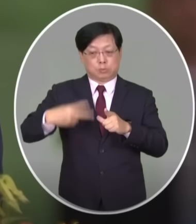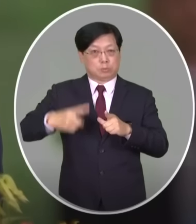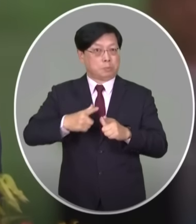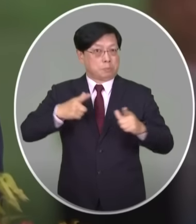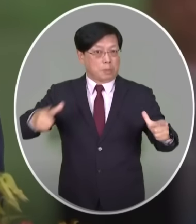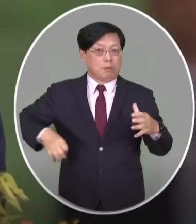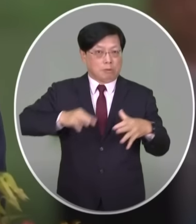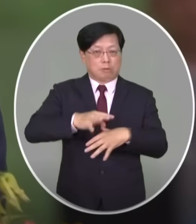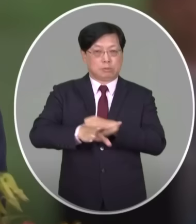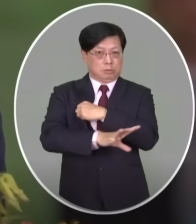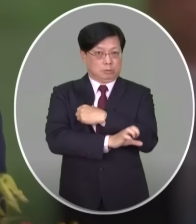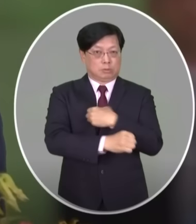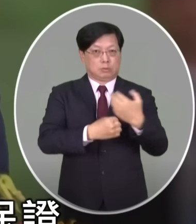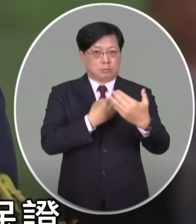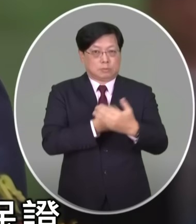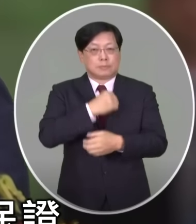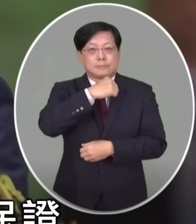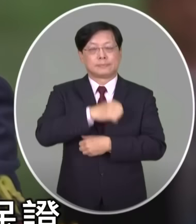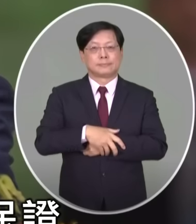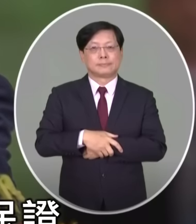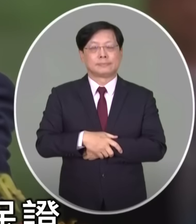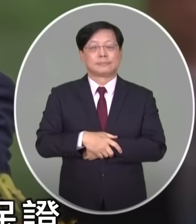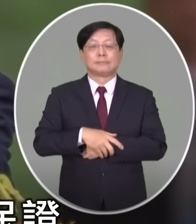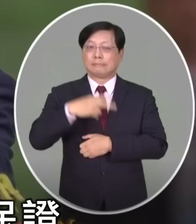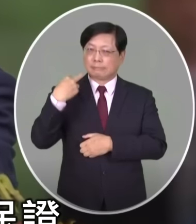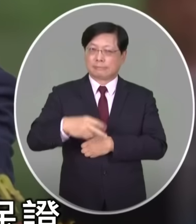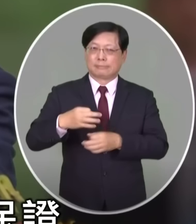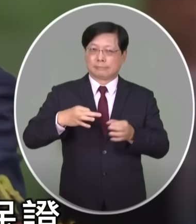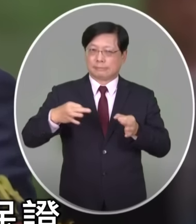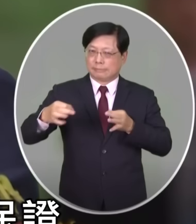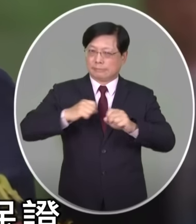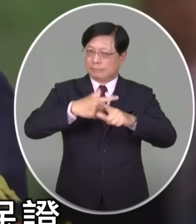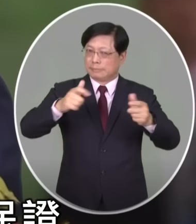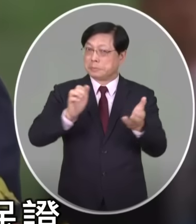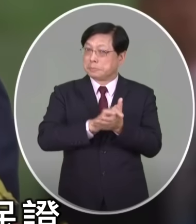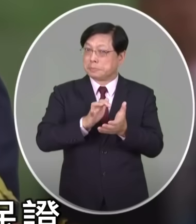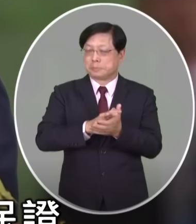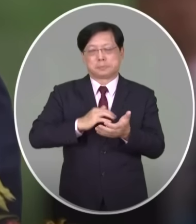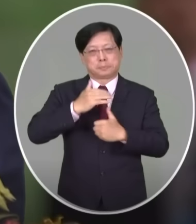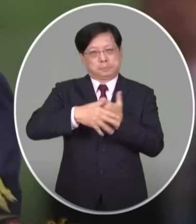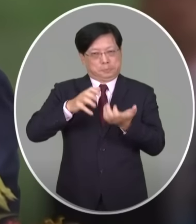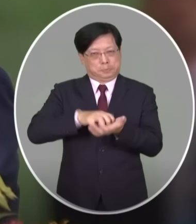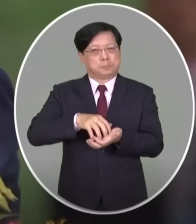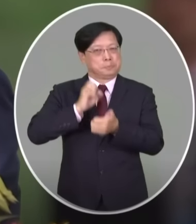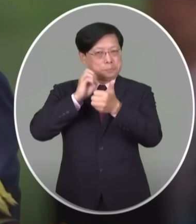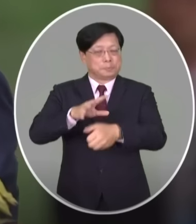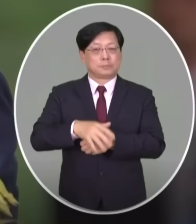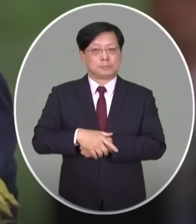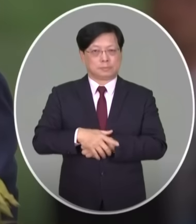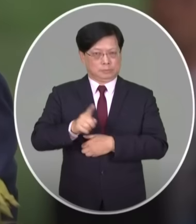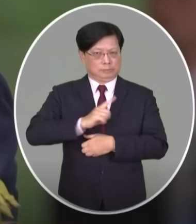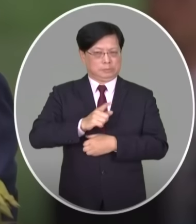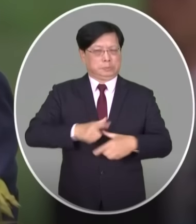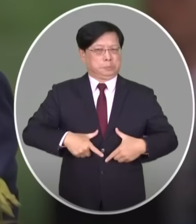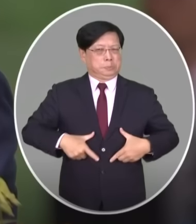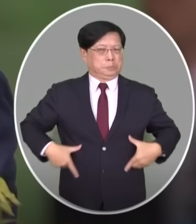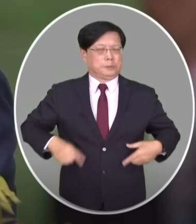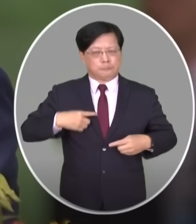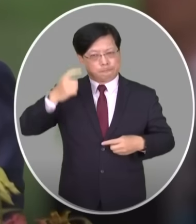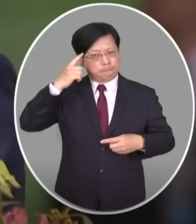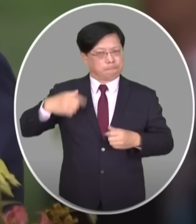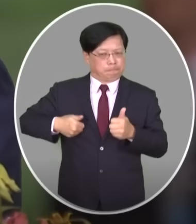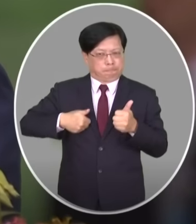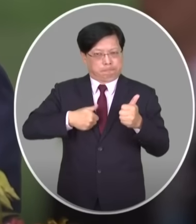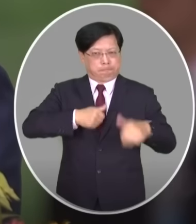跟留台湾。我要向各行各业的朋友保证，各位有雄心壮志追求